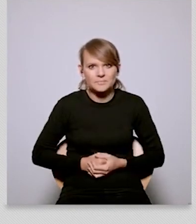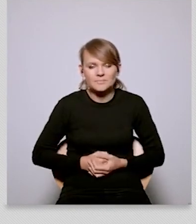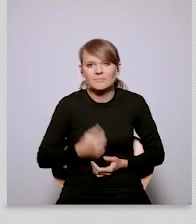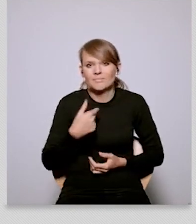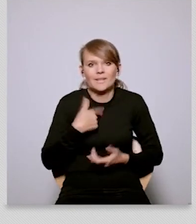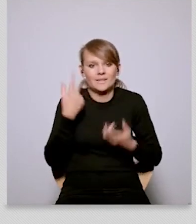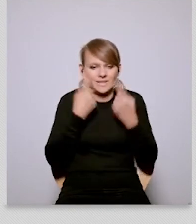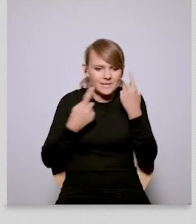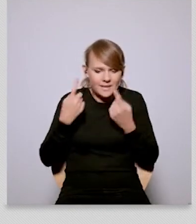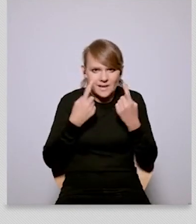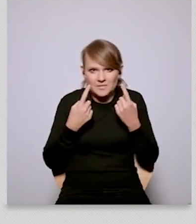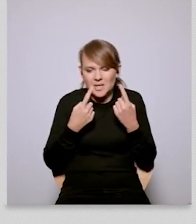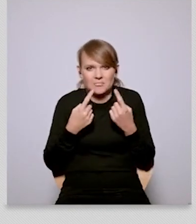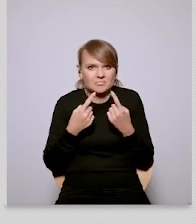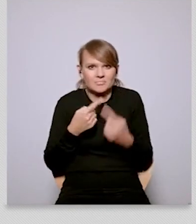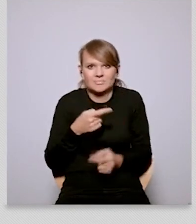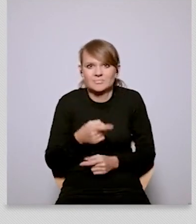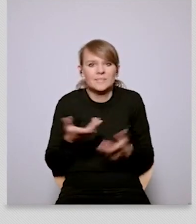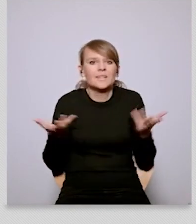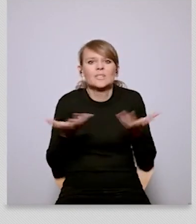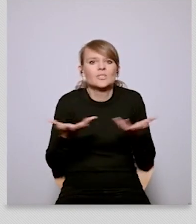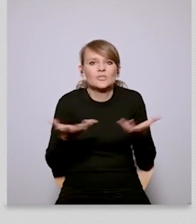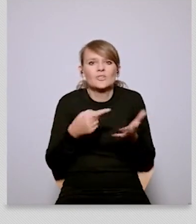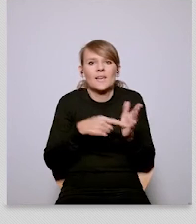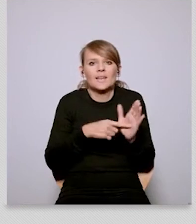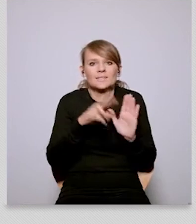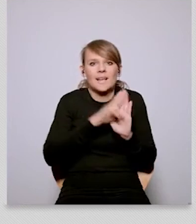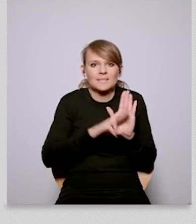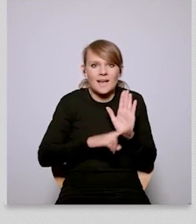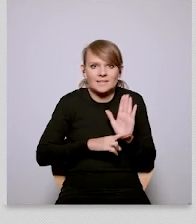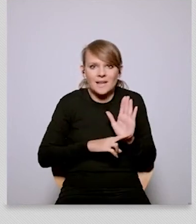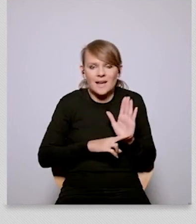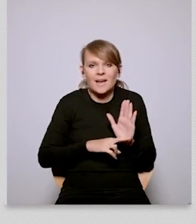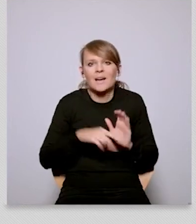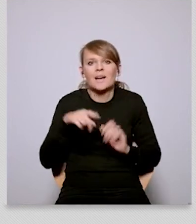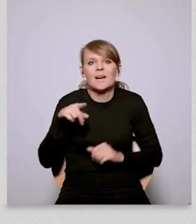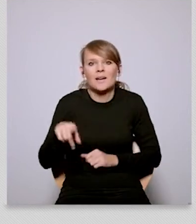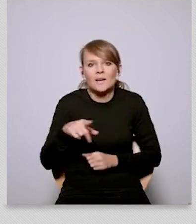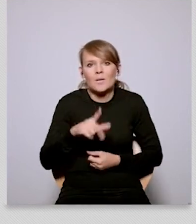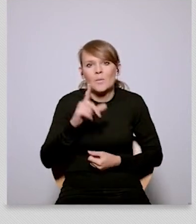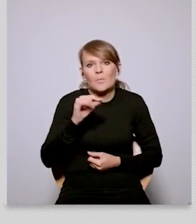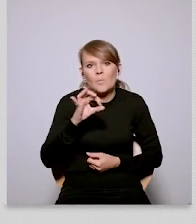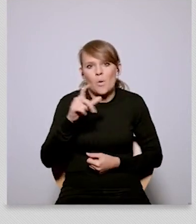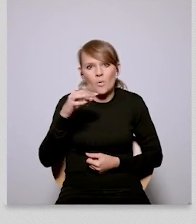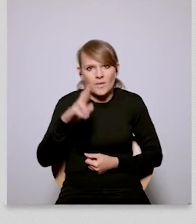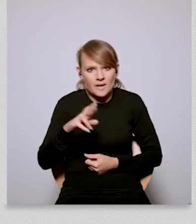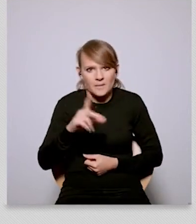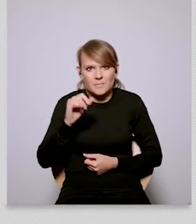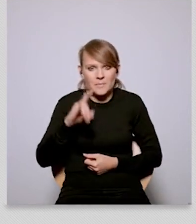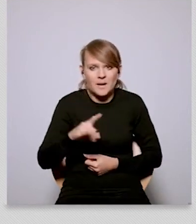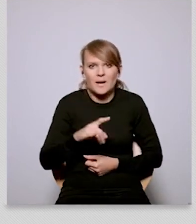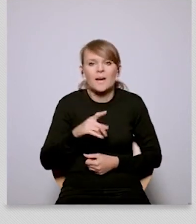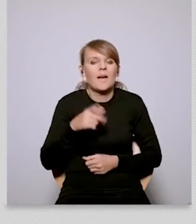zastanawiam gdzie się podział ta zasada o której zawsze rozmawialiśmy że ten polluter pays principle czyli że jeżeli ktoś